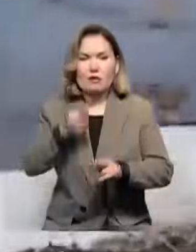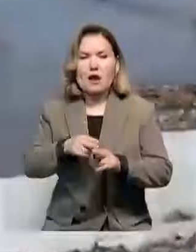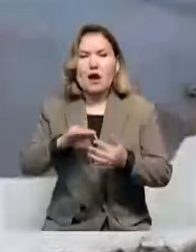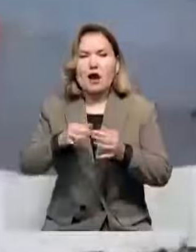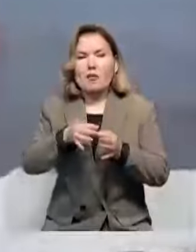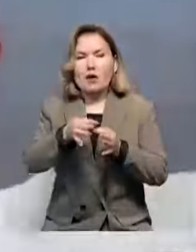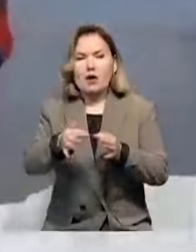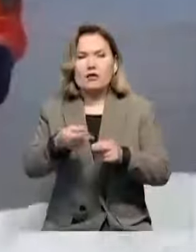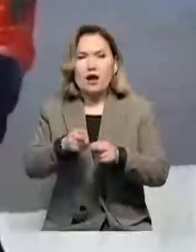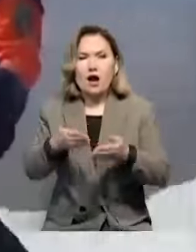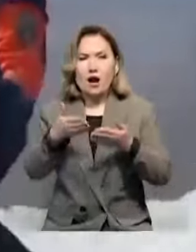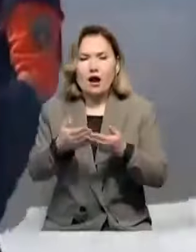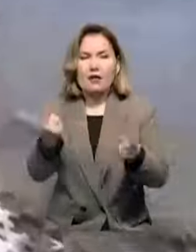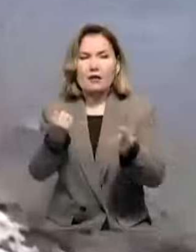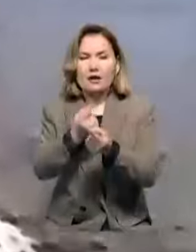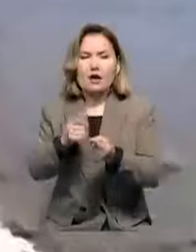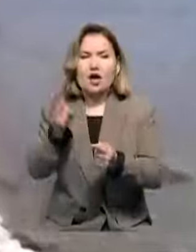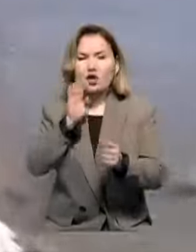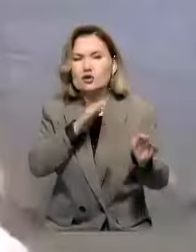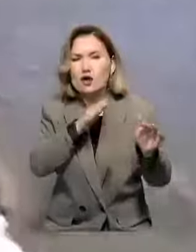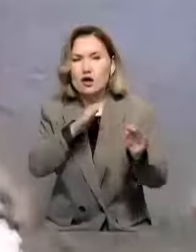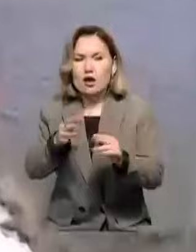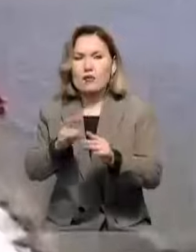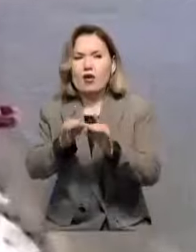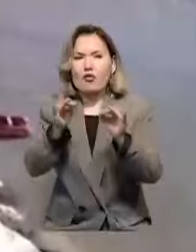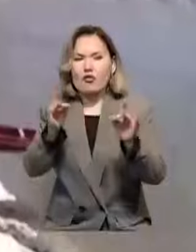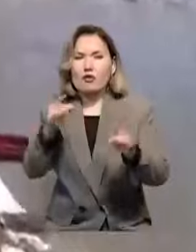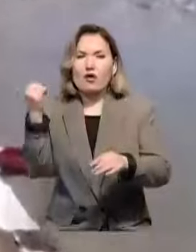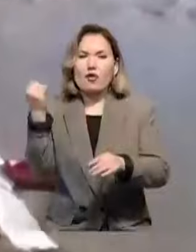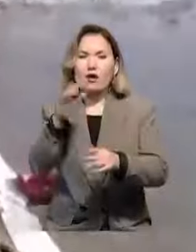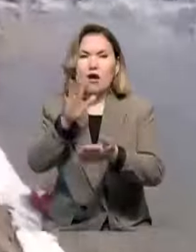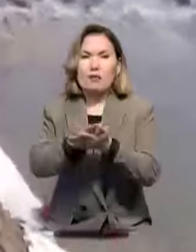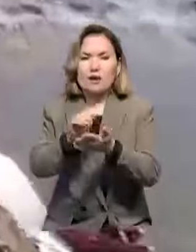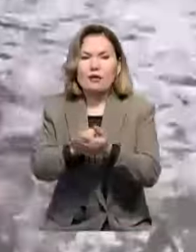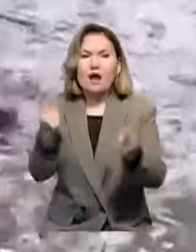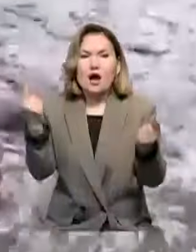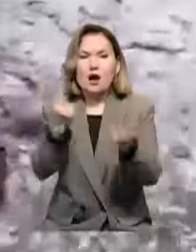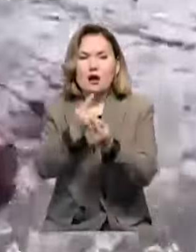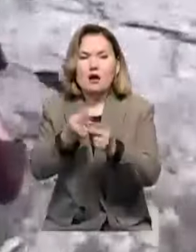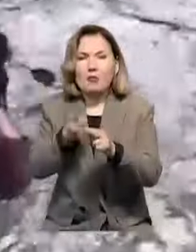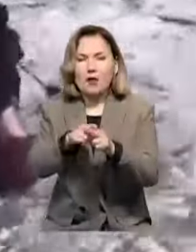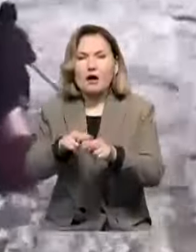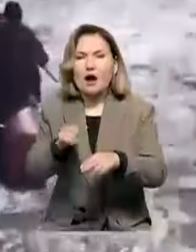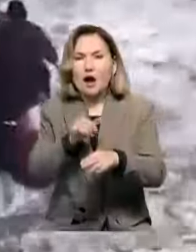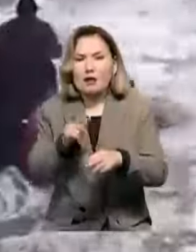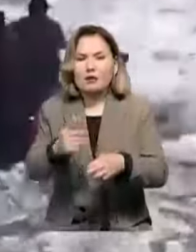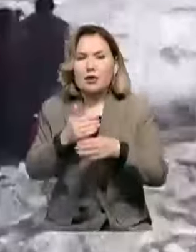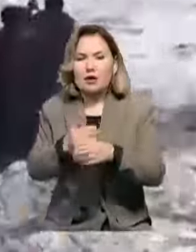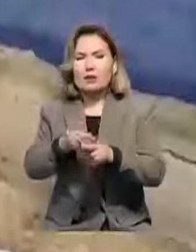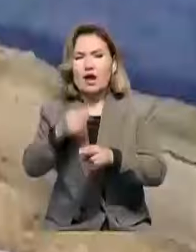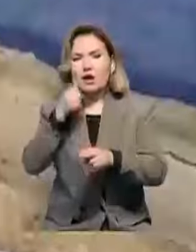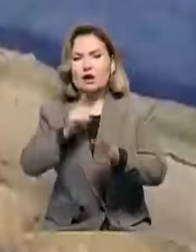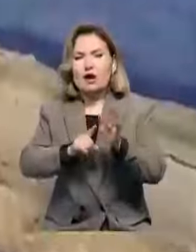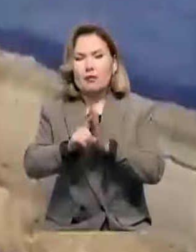Топтеректің халқы қайыққа қарап қалды. Таудан арқырап келген су шағын көпірді қиратып өте шыққан. Қазір ары-бері қатынаған тұрғындарға құтқарушылар көмектесіп жатыр. Кешелі